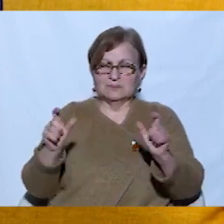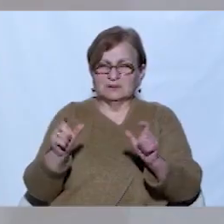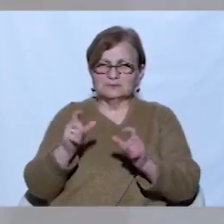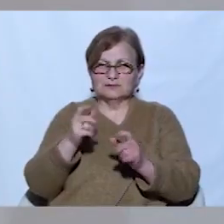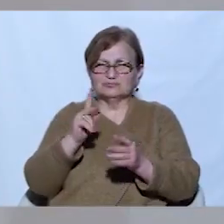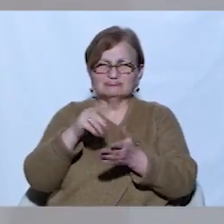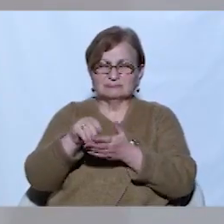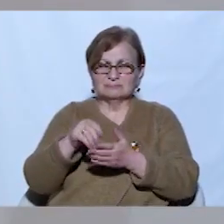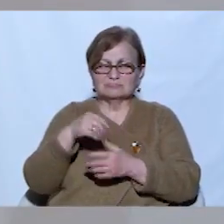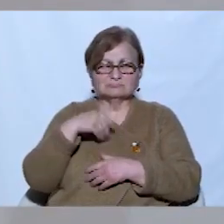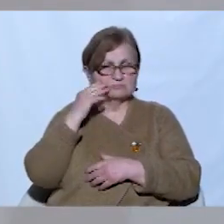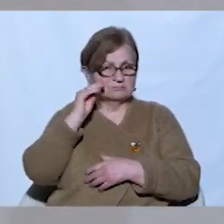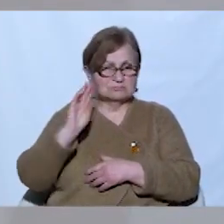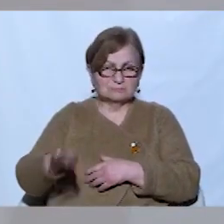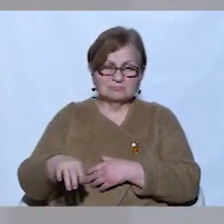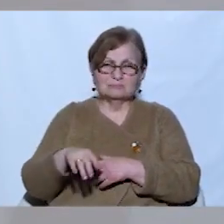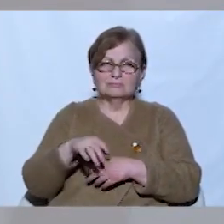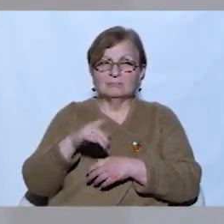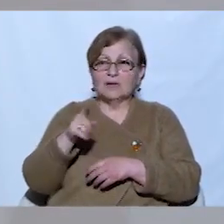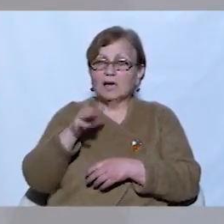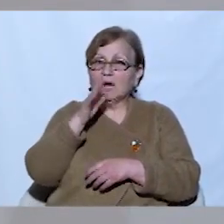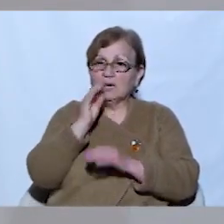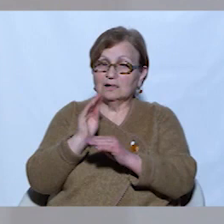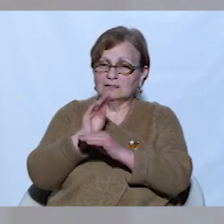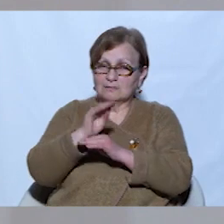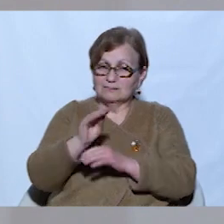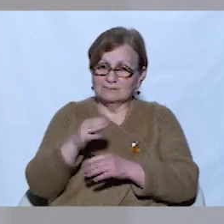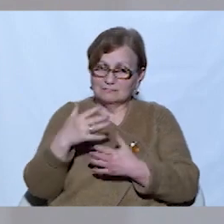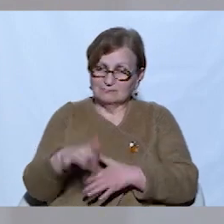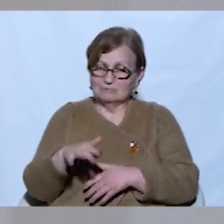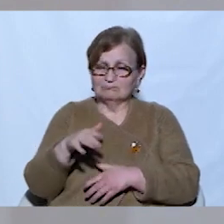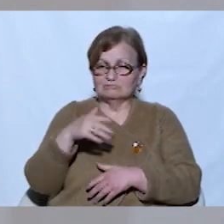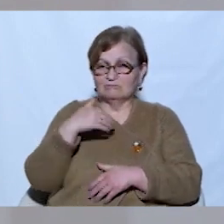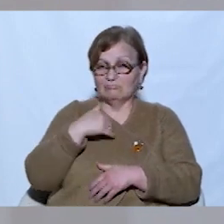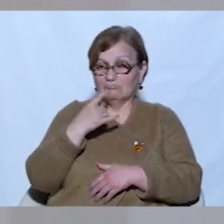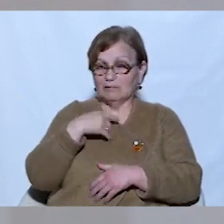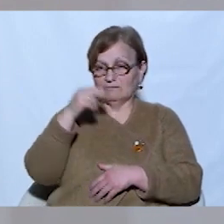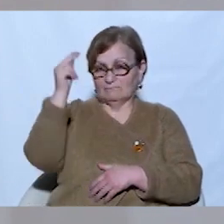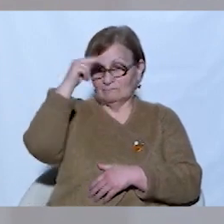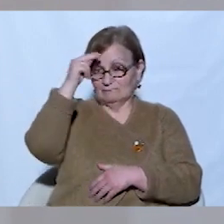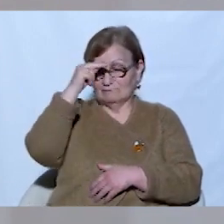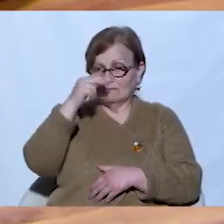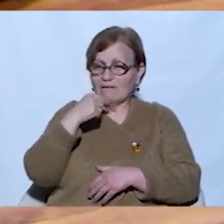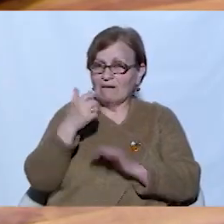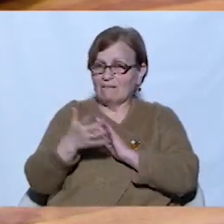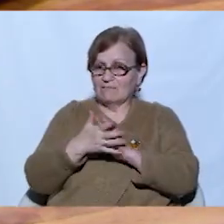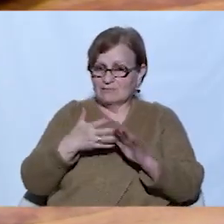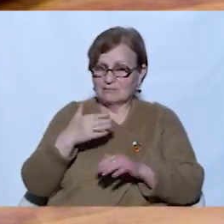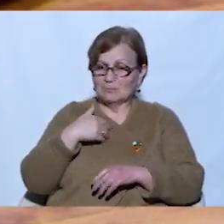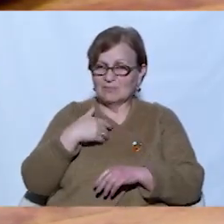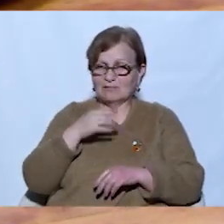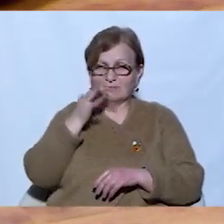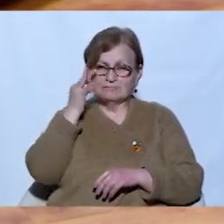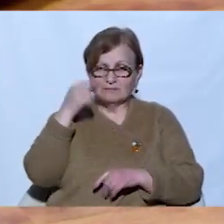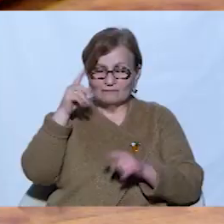მაგრამ ჩვენ ამას არ ვაქცევთ ყურადღებას, ასაკის მატებასთან ერთად მე ბავშვი დავისწავლე, რომ ის რისი მიიღებაც მინდა, შემიძლია